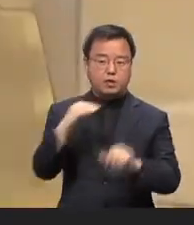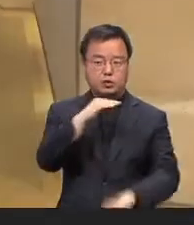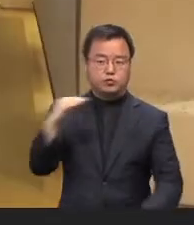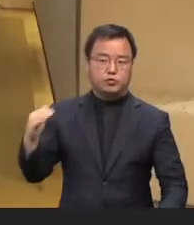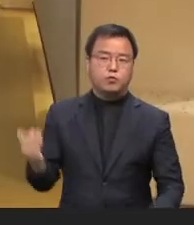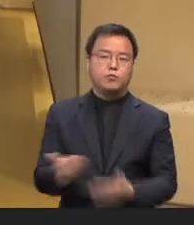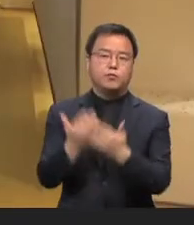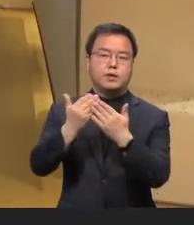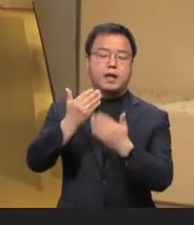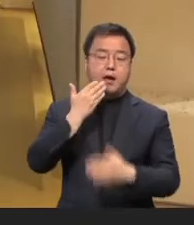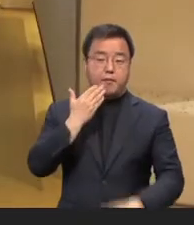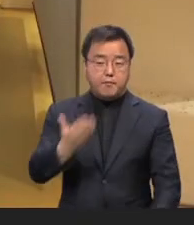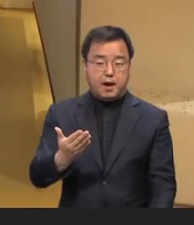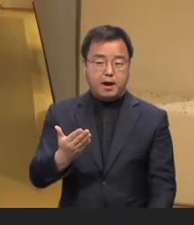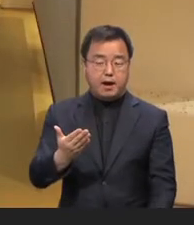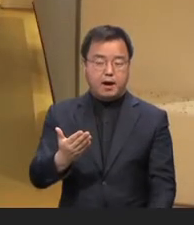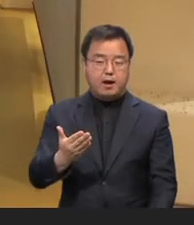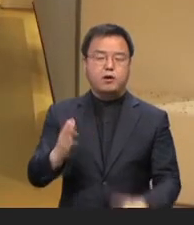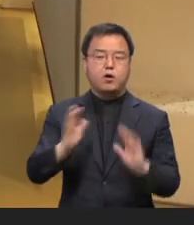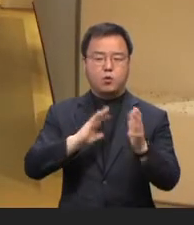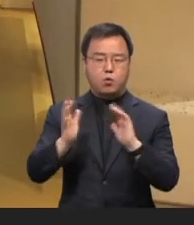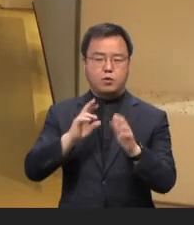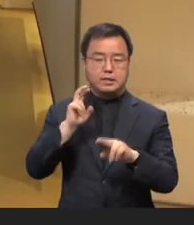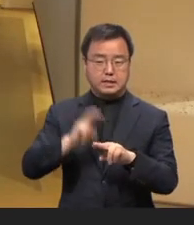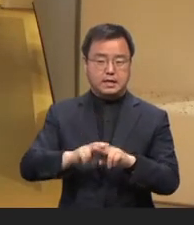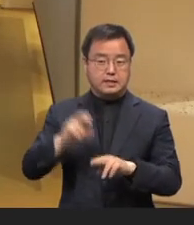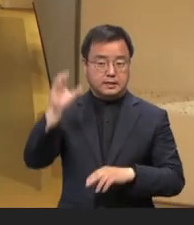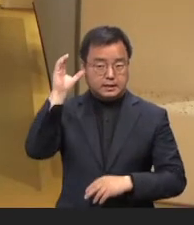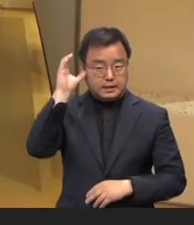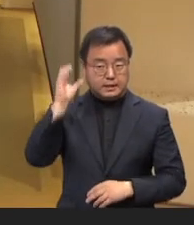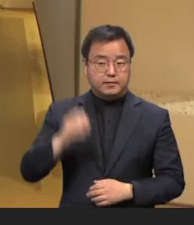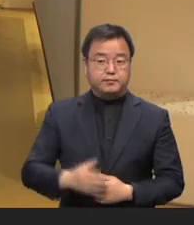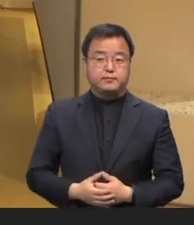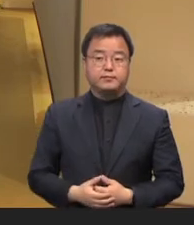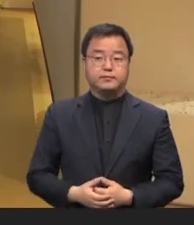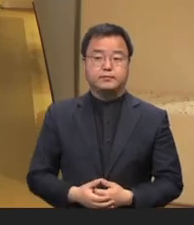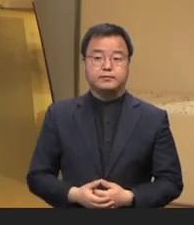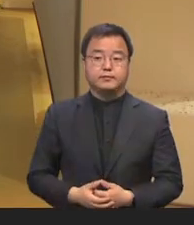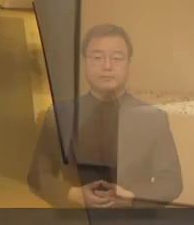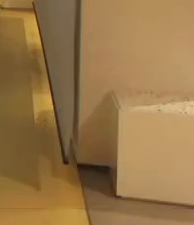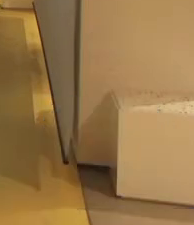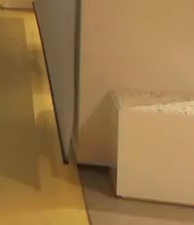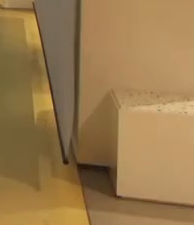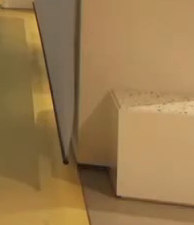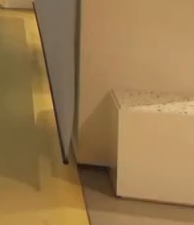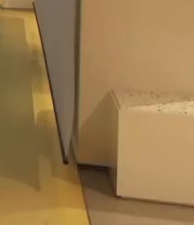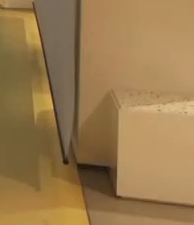수 있는 더 많은 공론의 장이 기대됩니다. 건축을